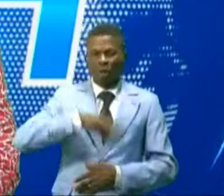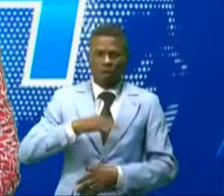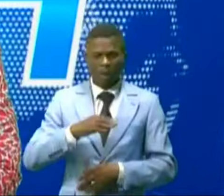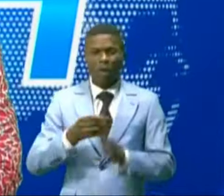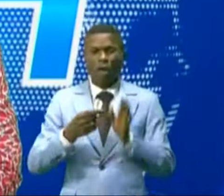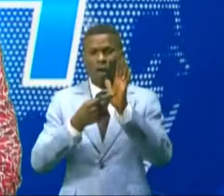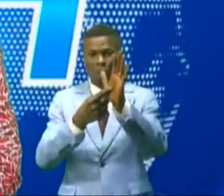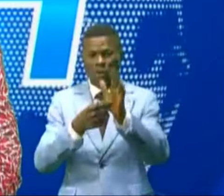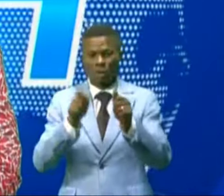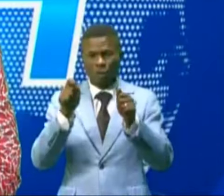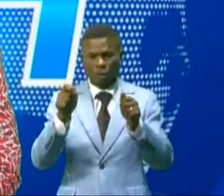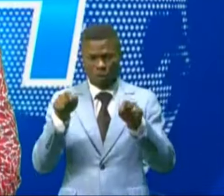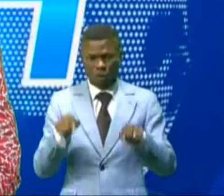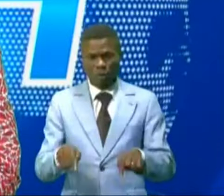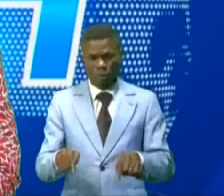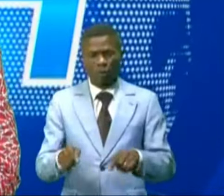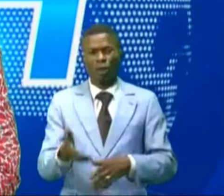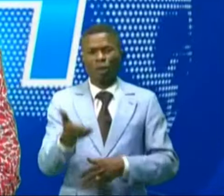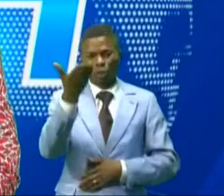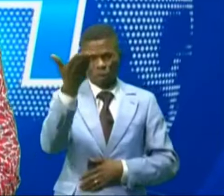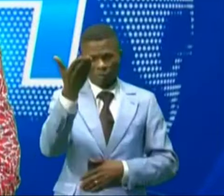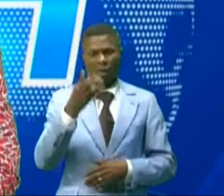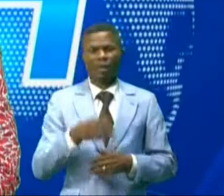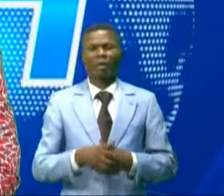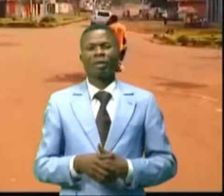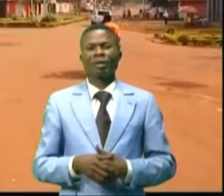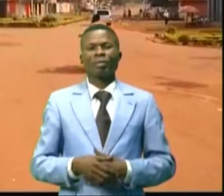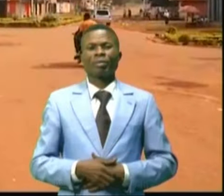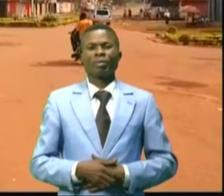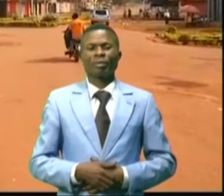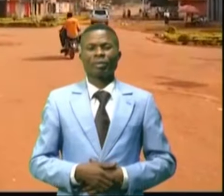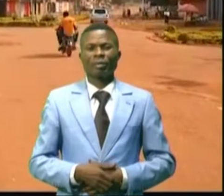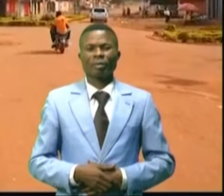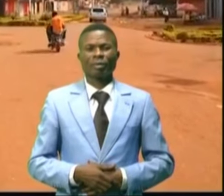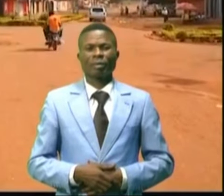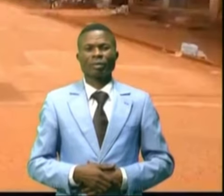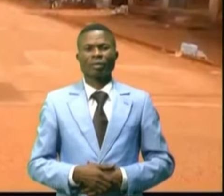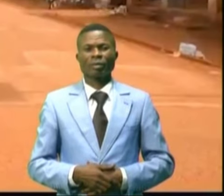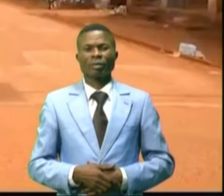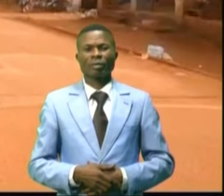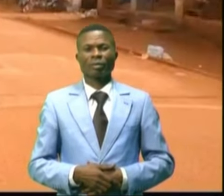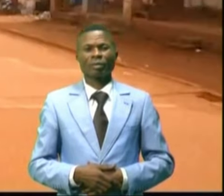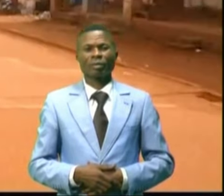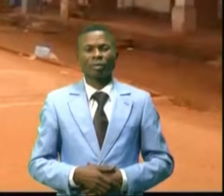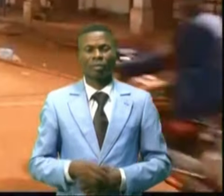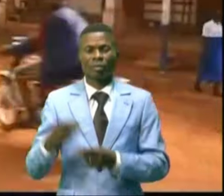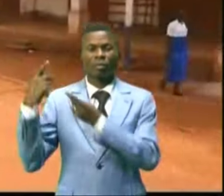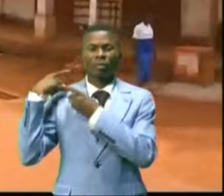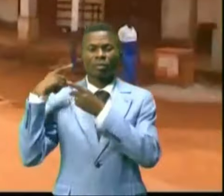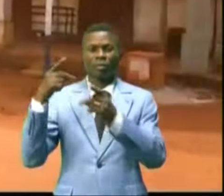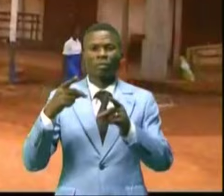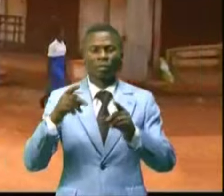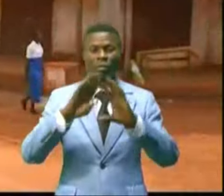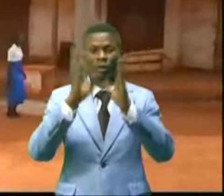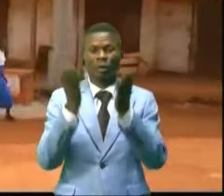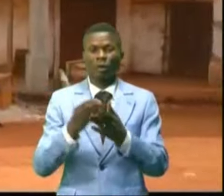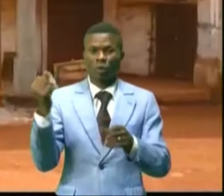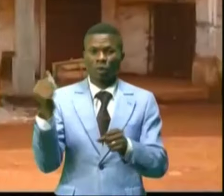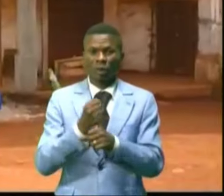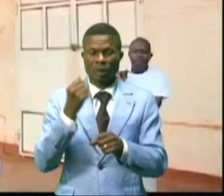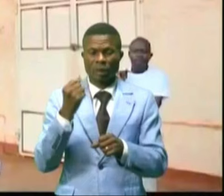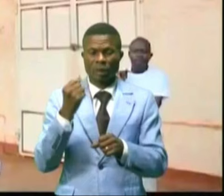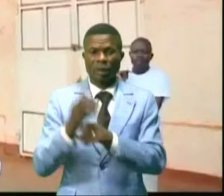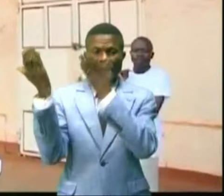cela dans ce reportage de Nathalie Boula. Voici 4 jours d'affilée depuis que toutes les activités commerciales